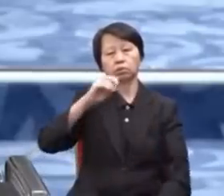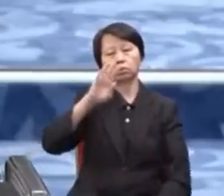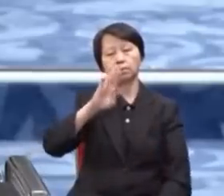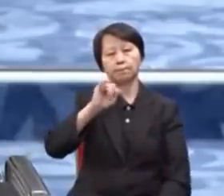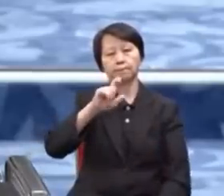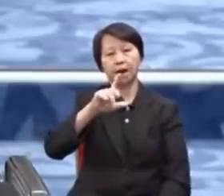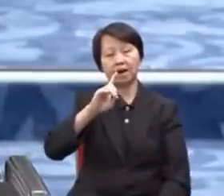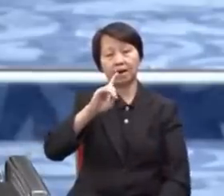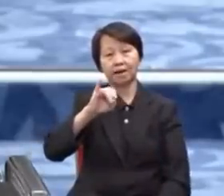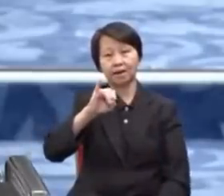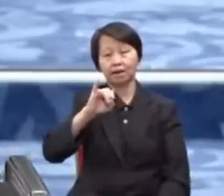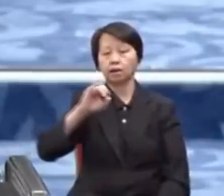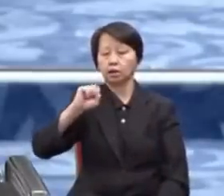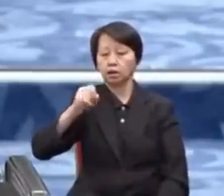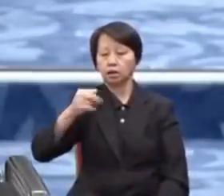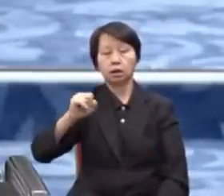1996